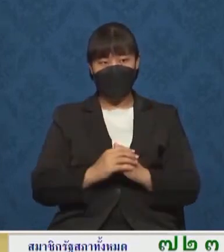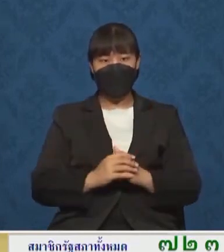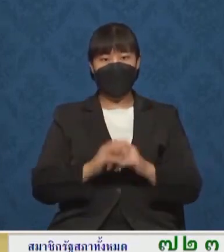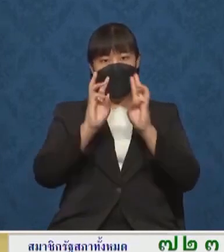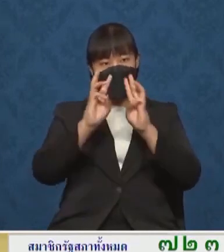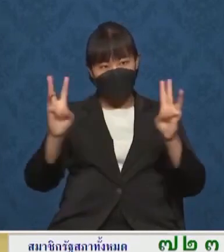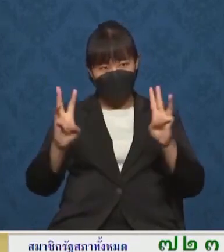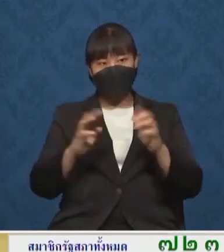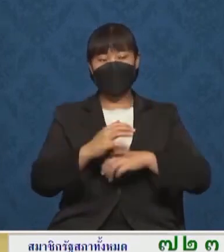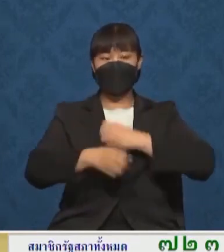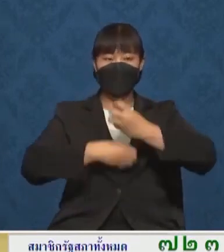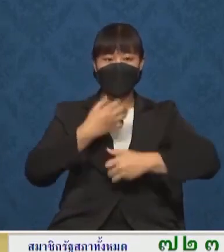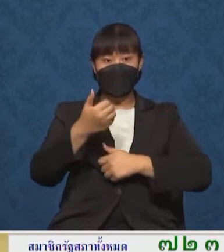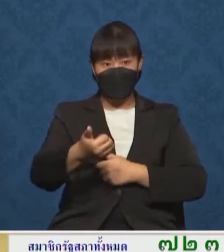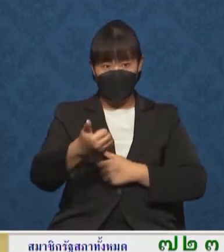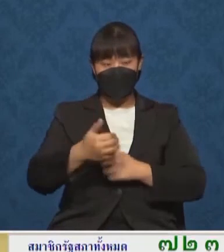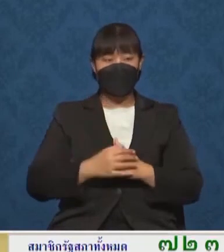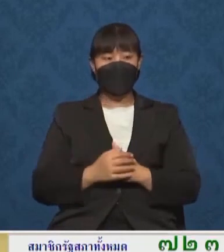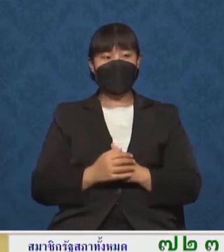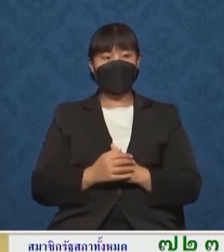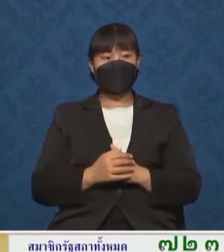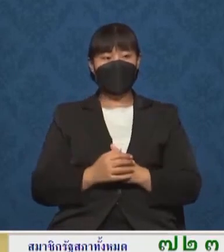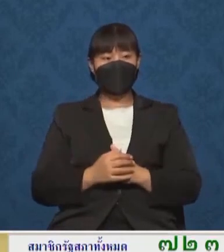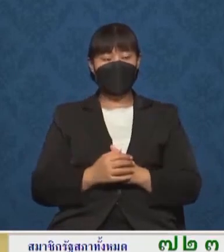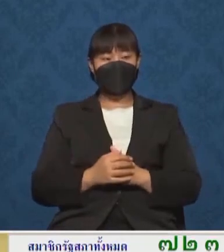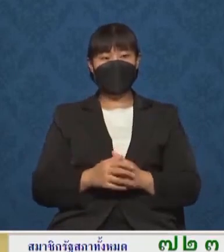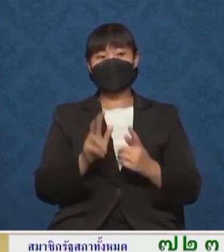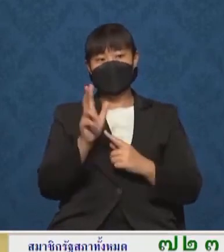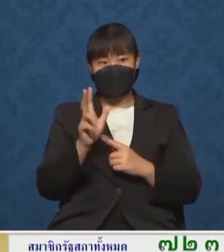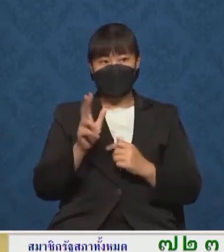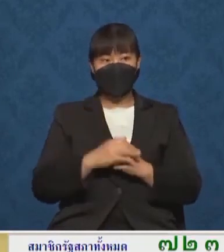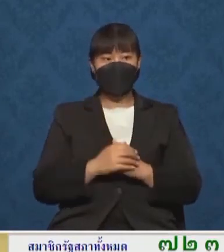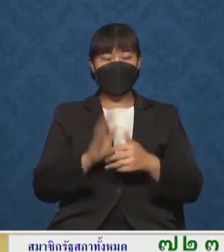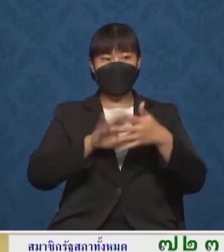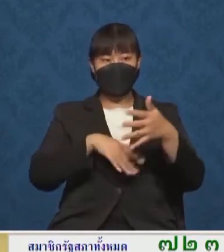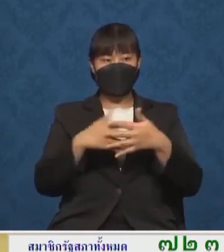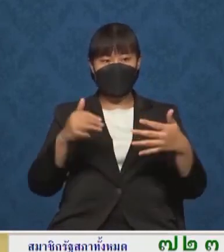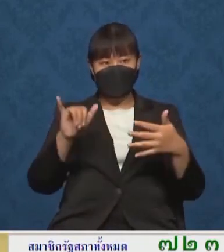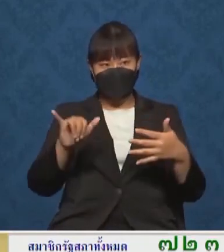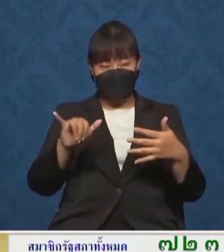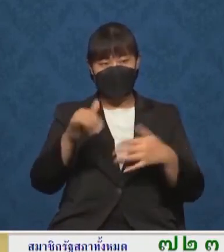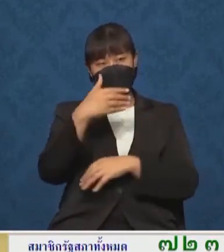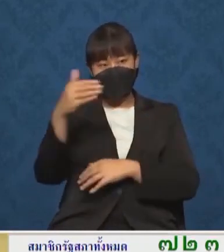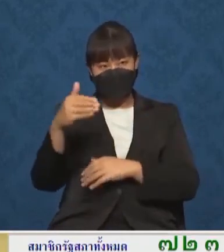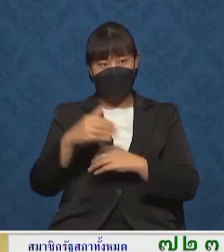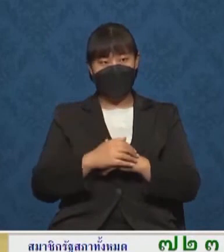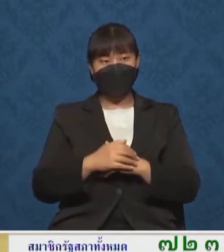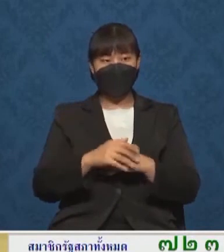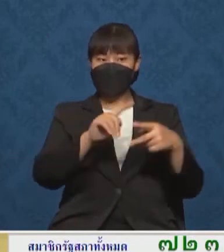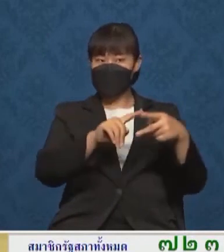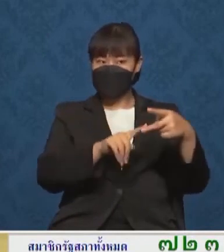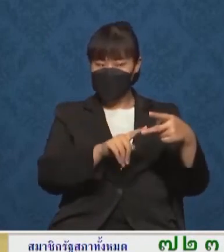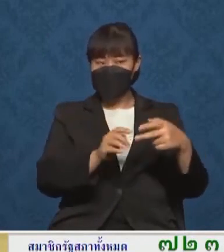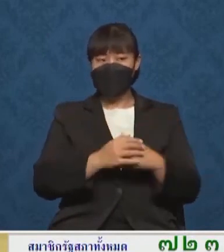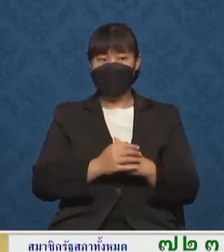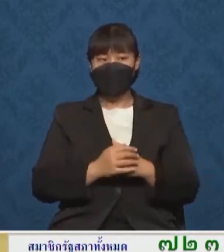ไลน์ในการแสดงความคิดเห็นนะครับและปัจจัยที่3ก็คือแผนยุทธศาสตร์ชาติของทั้งไอร์แลนด์และทั้งเอสโตเนียนั้นเป็นวิสัยทัศน์นะ